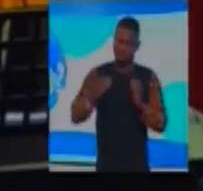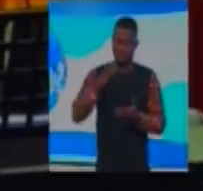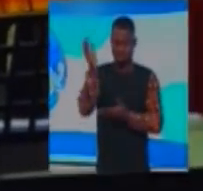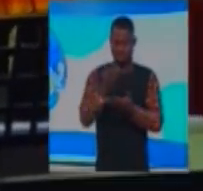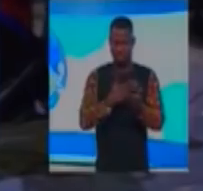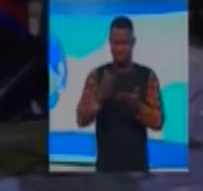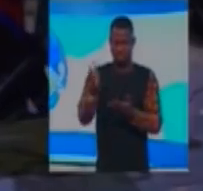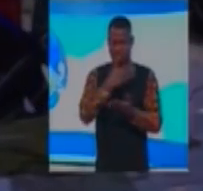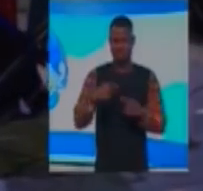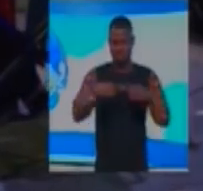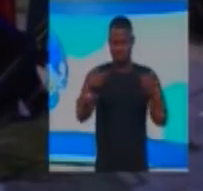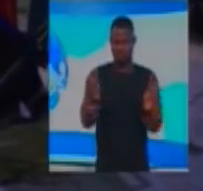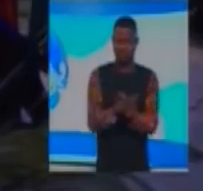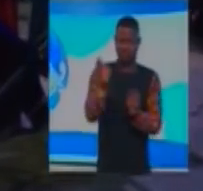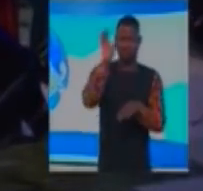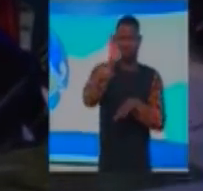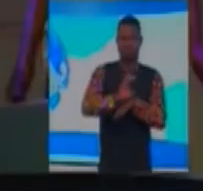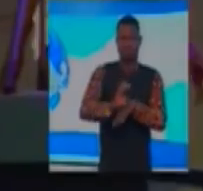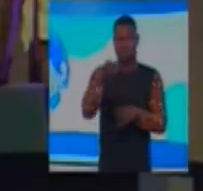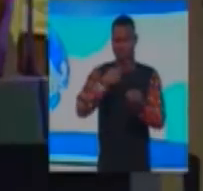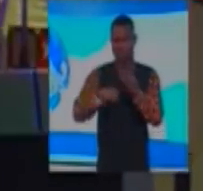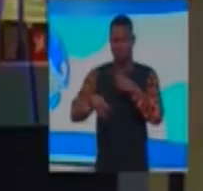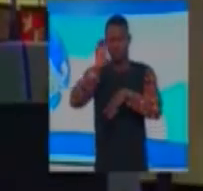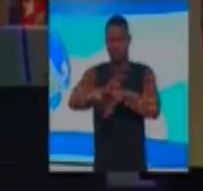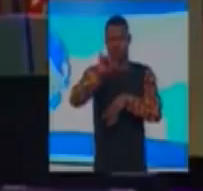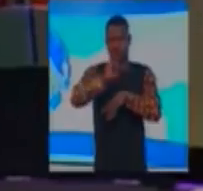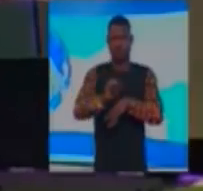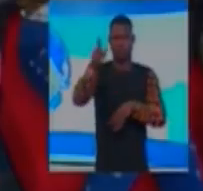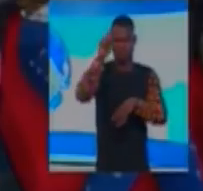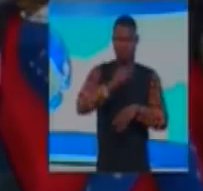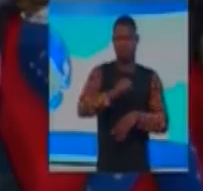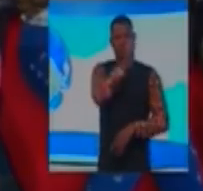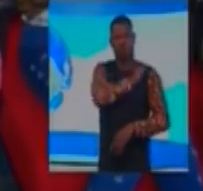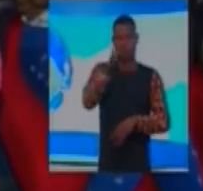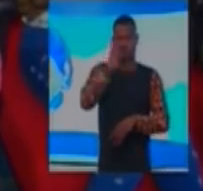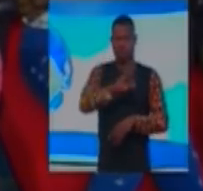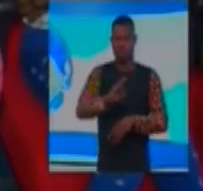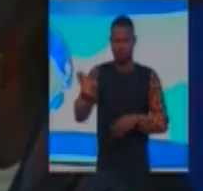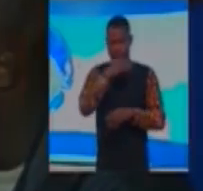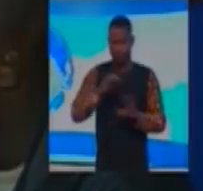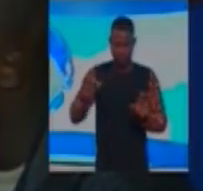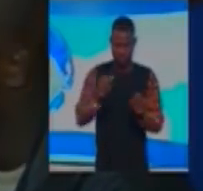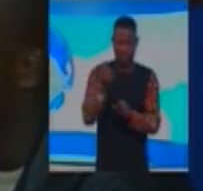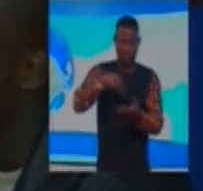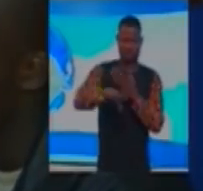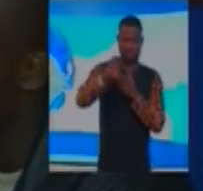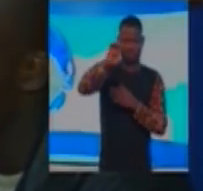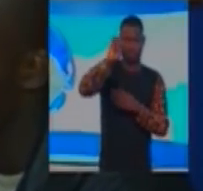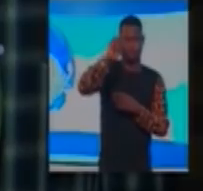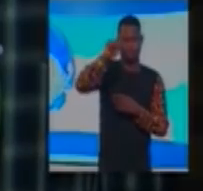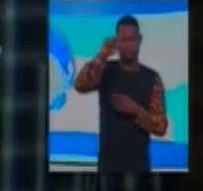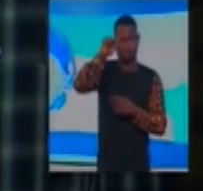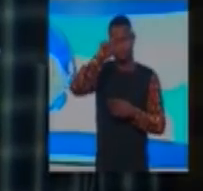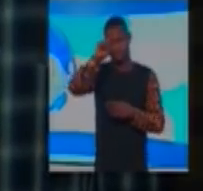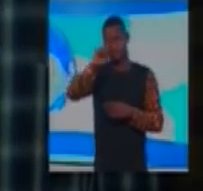artistes venus de la Côte d'Ivoire, du Togo et du Burkina ont pris d'assaut le Sénaza pour rendre gloire à Dieu. Notre